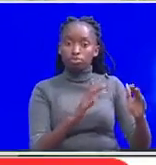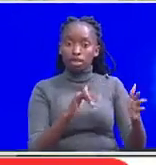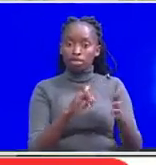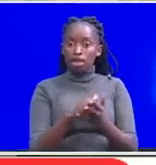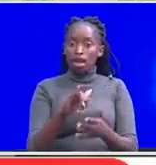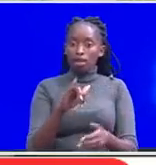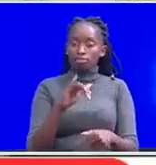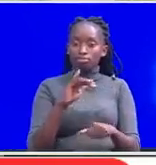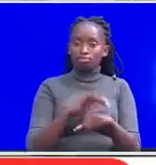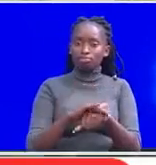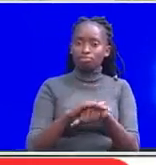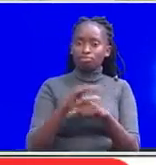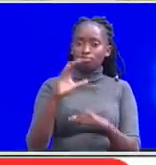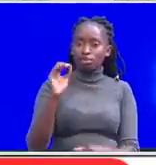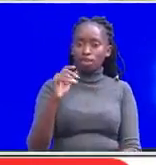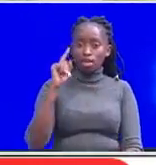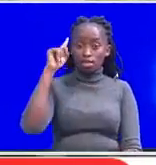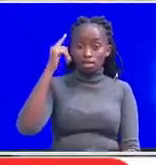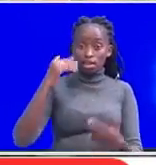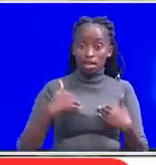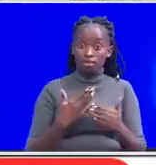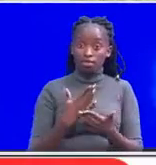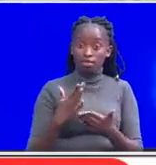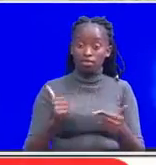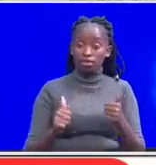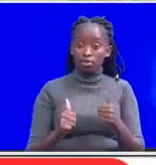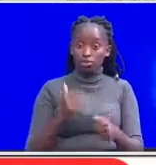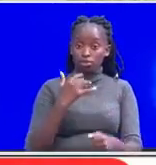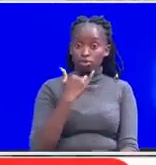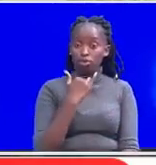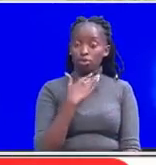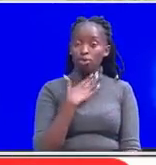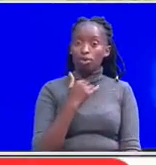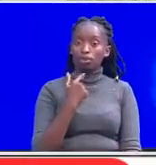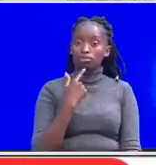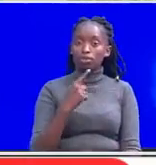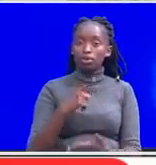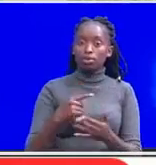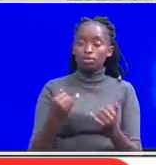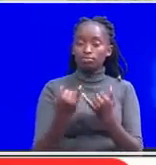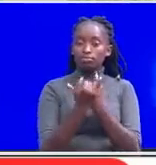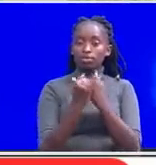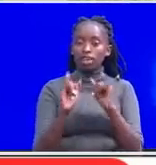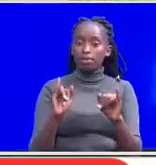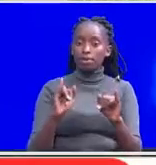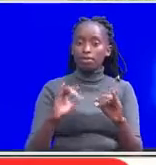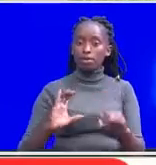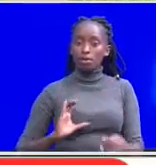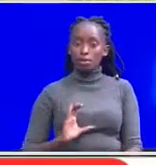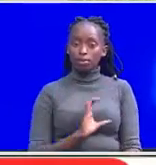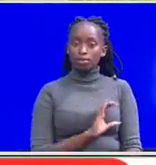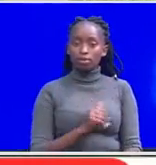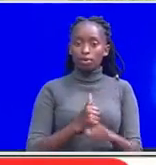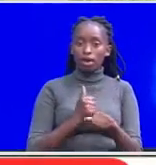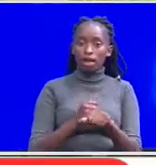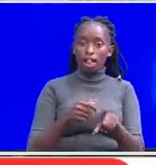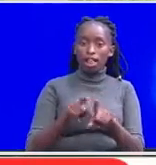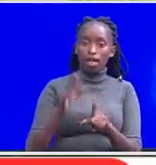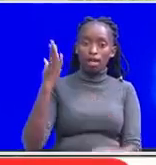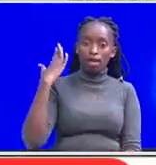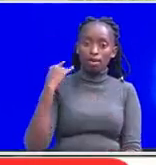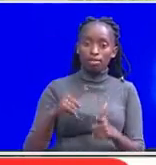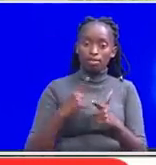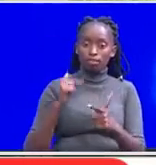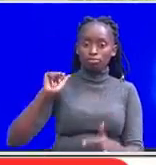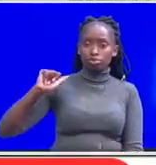there is something wrong. We want to say that wacha independent commission ifanye kazi yake kama zamani. The politician fanyeni